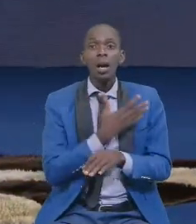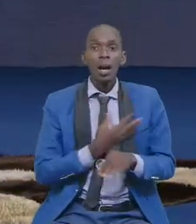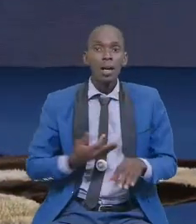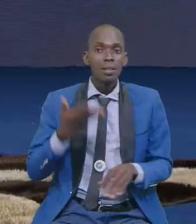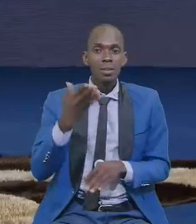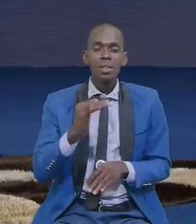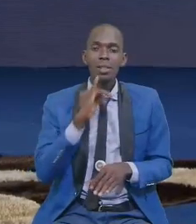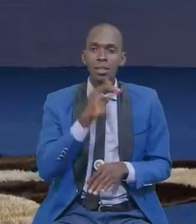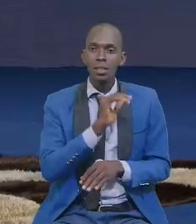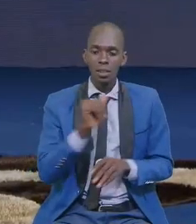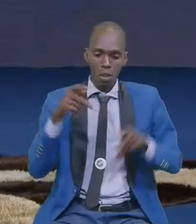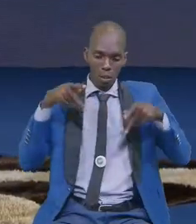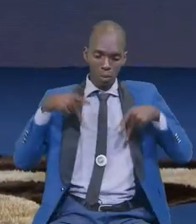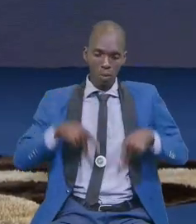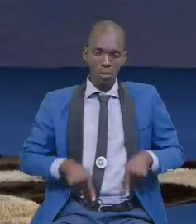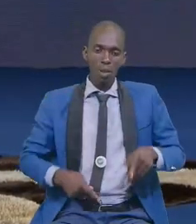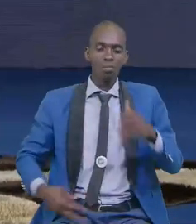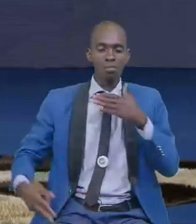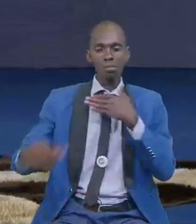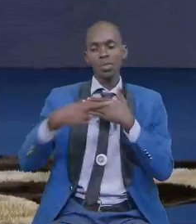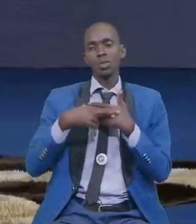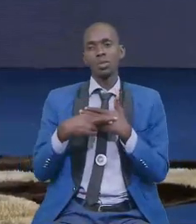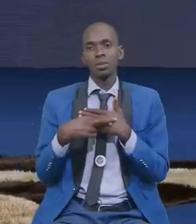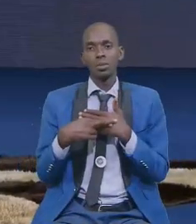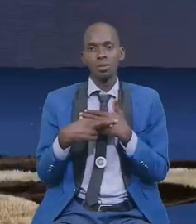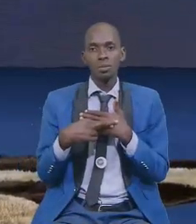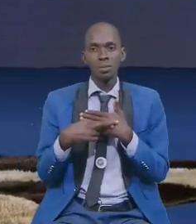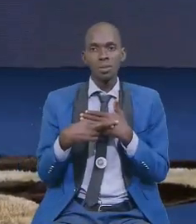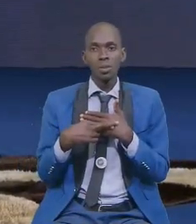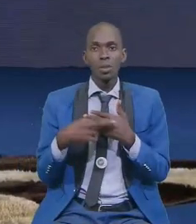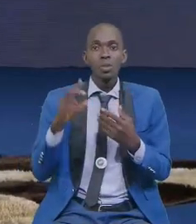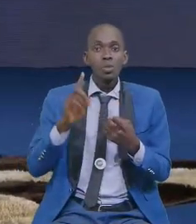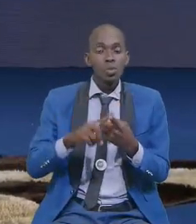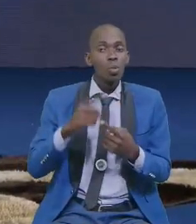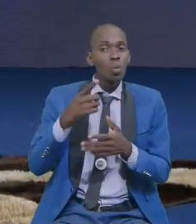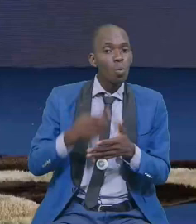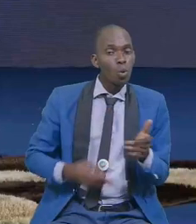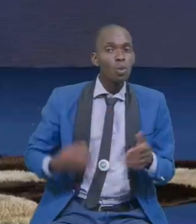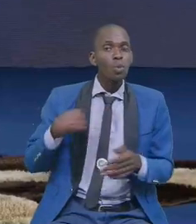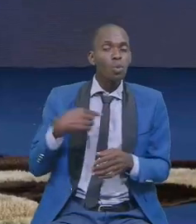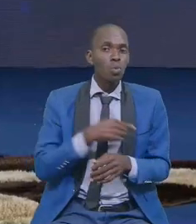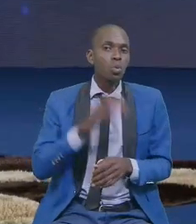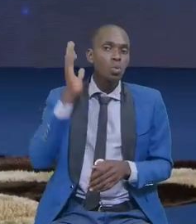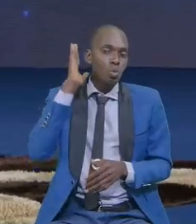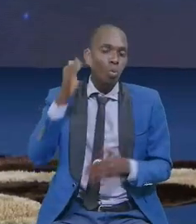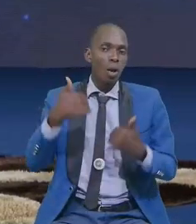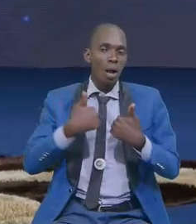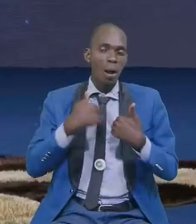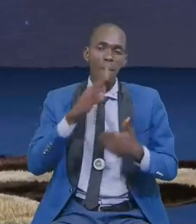Et il y a une restauration personnelle. à ce que nous aurions pu